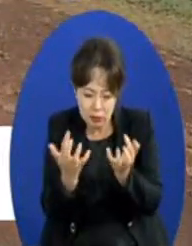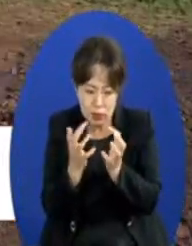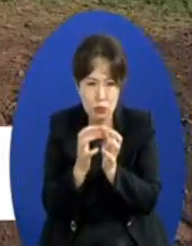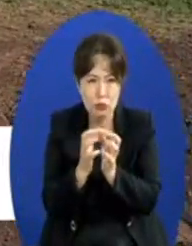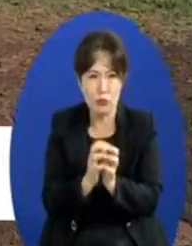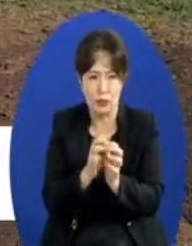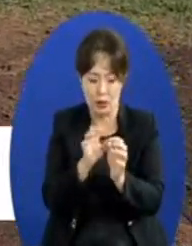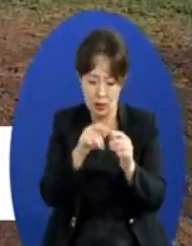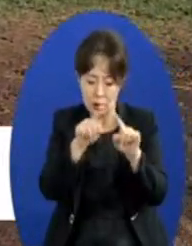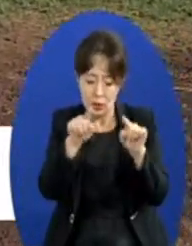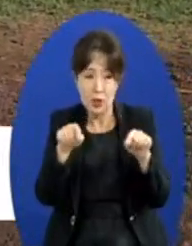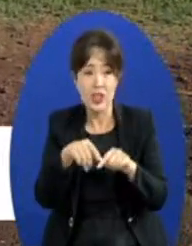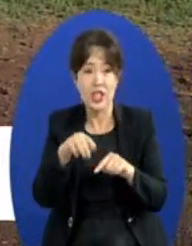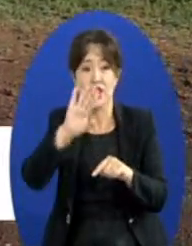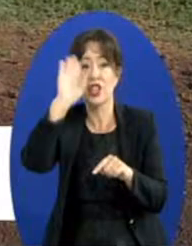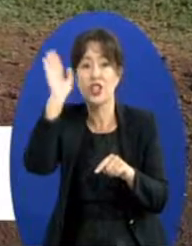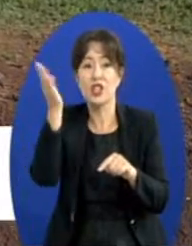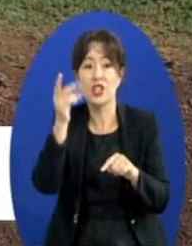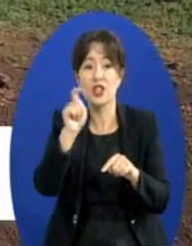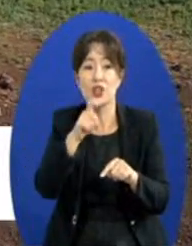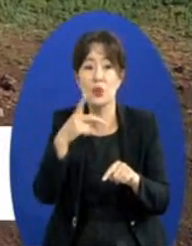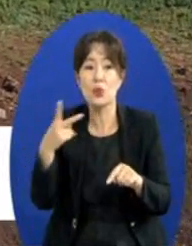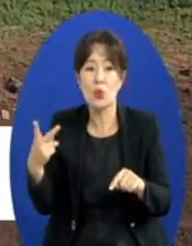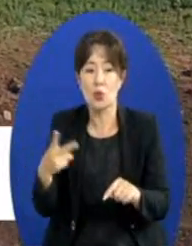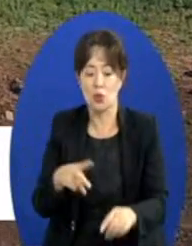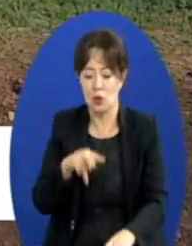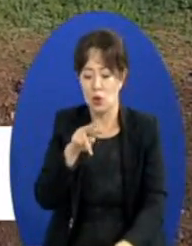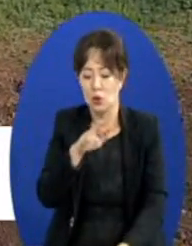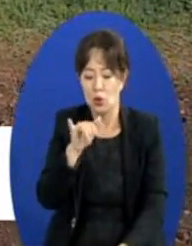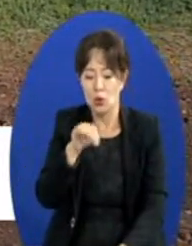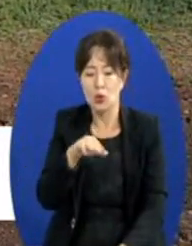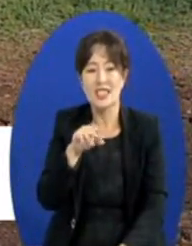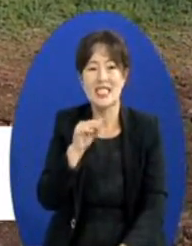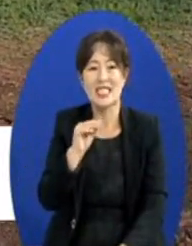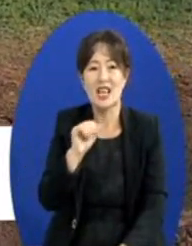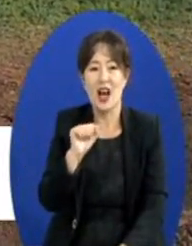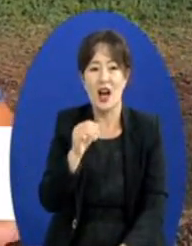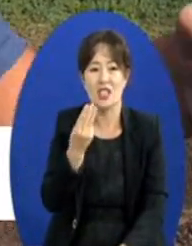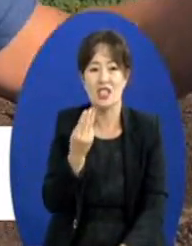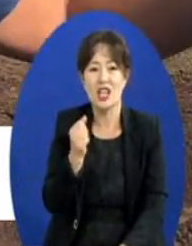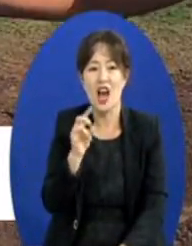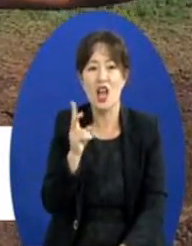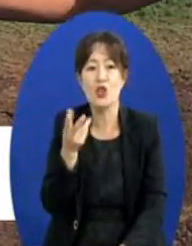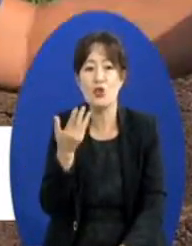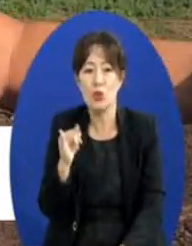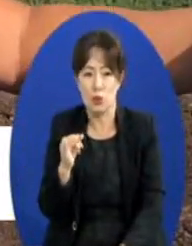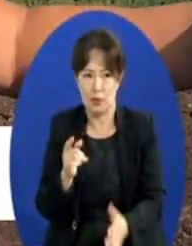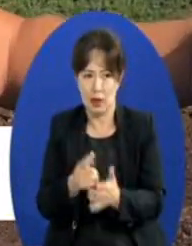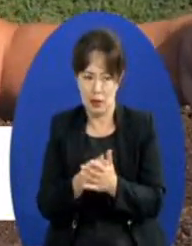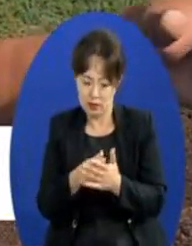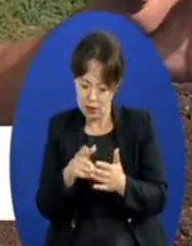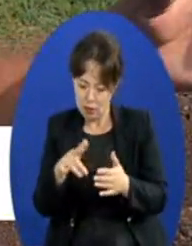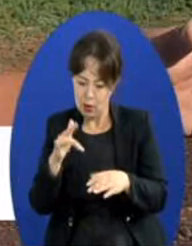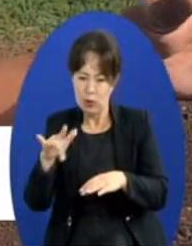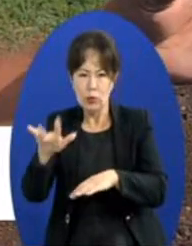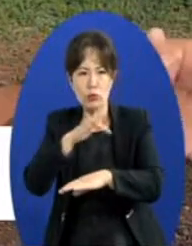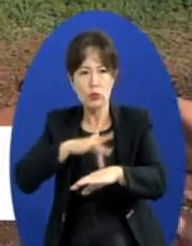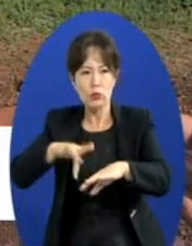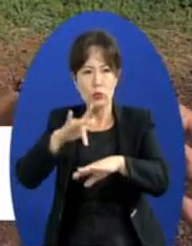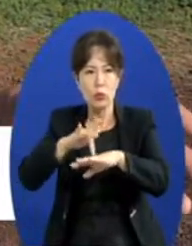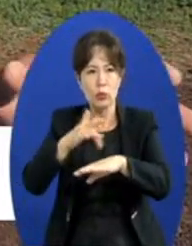бол бас нэлээд байгаа. Ордын одоо энэ а гадна талын бас хэрэм байна. Тэр нь бол 500 м. Тэр ордын яг зөвхөн төв хэсэг нь